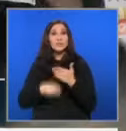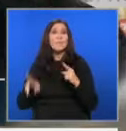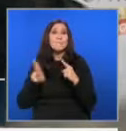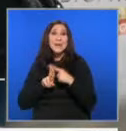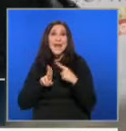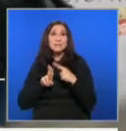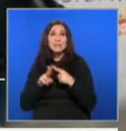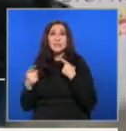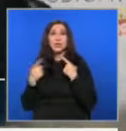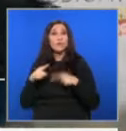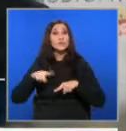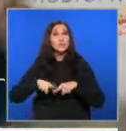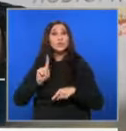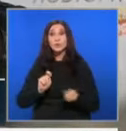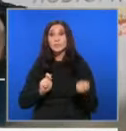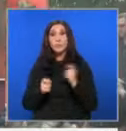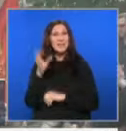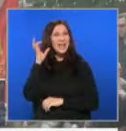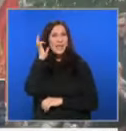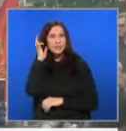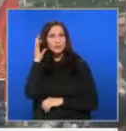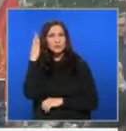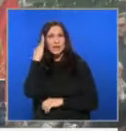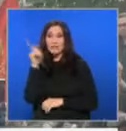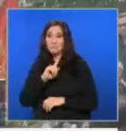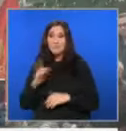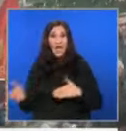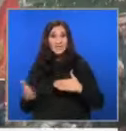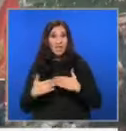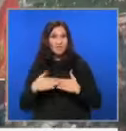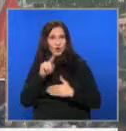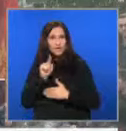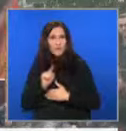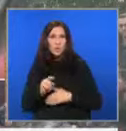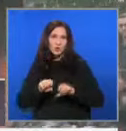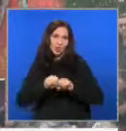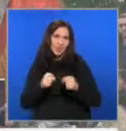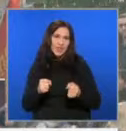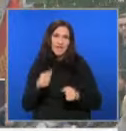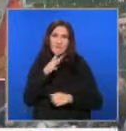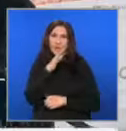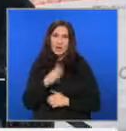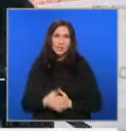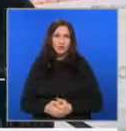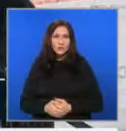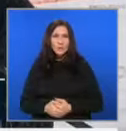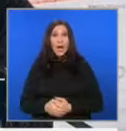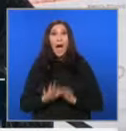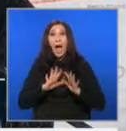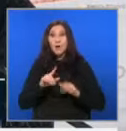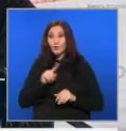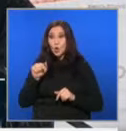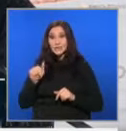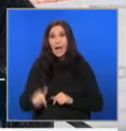преспанският договор с Гърция, с който се промени името на страната, не е затворен въпрос и ощетява македонците. Ако